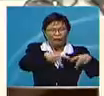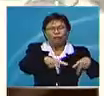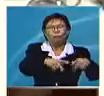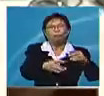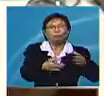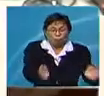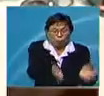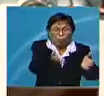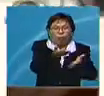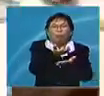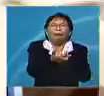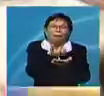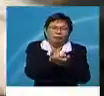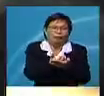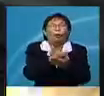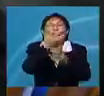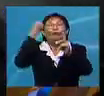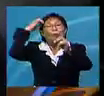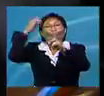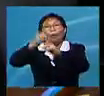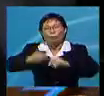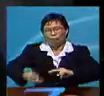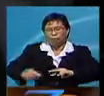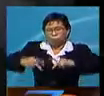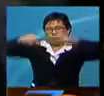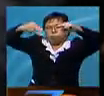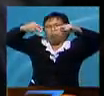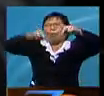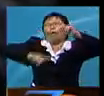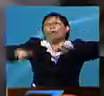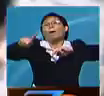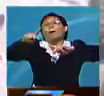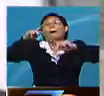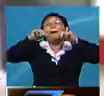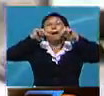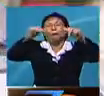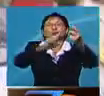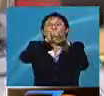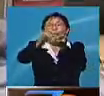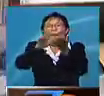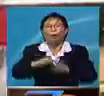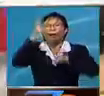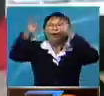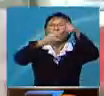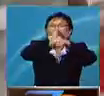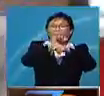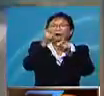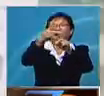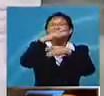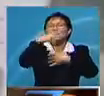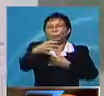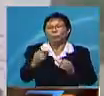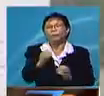Pilihan bagi mengurangkan caruman itu katanya bertujuan meningkatkan perbelanjaan awam. Beliau ditemui pemberita selepas mengadakan lawatan kerja ke ibu